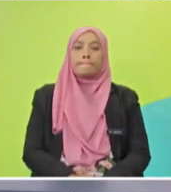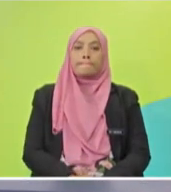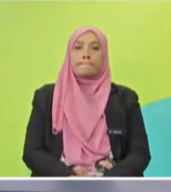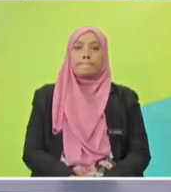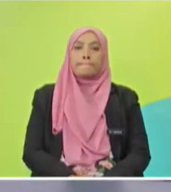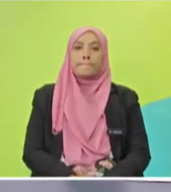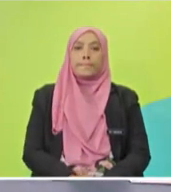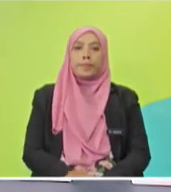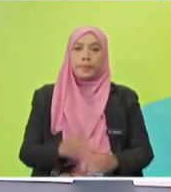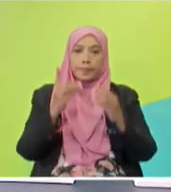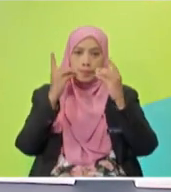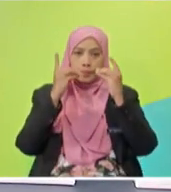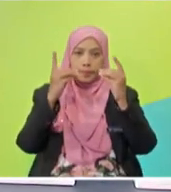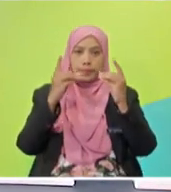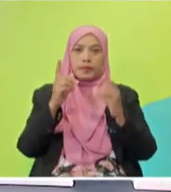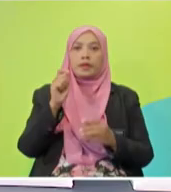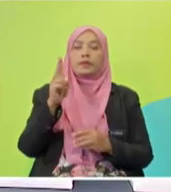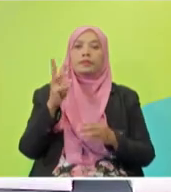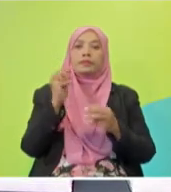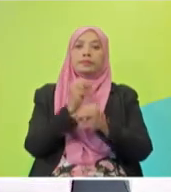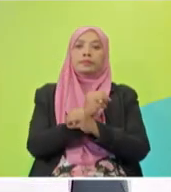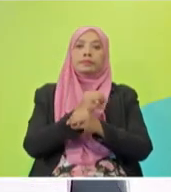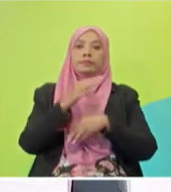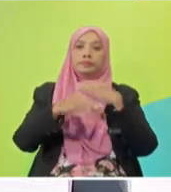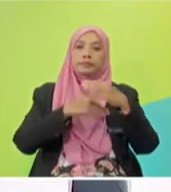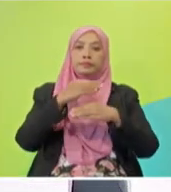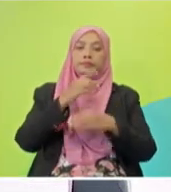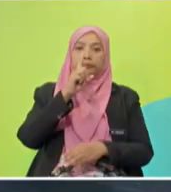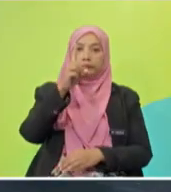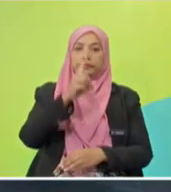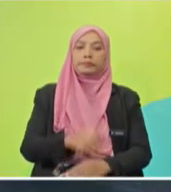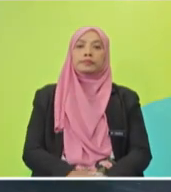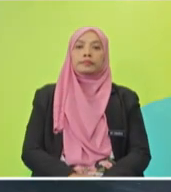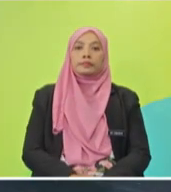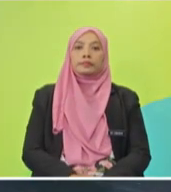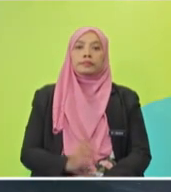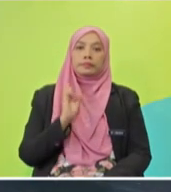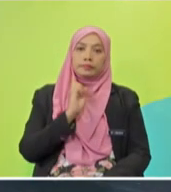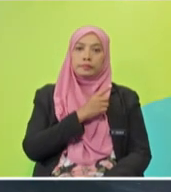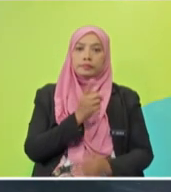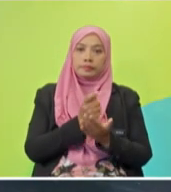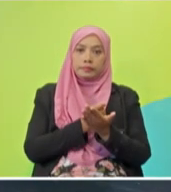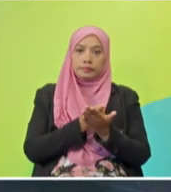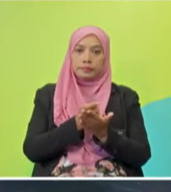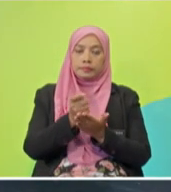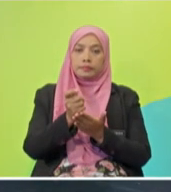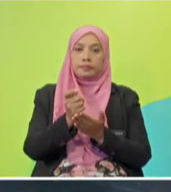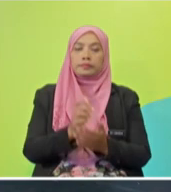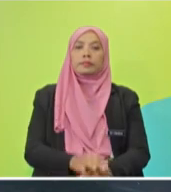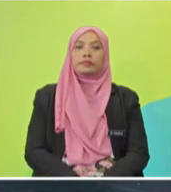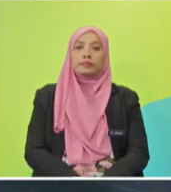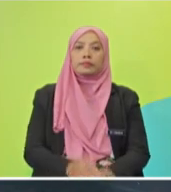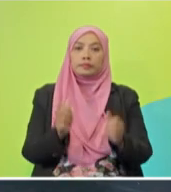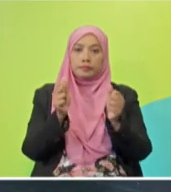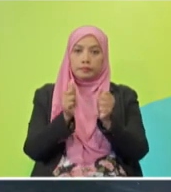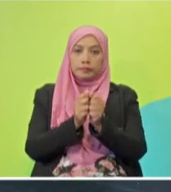Cikgu Azlima bagi mata pelajaran matematik tingkatan 1. Baiklah Cikgu, jom kita teruskan. Okey Sean, kita teruskan dengan